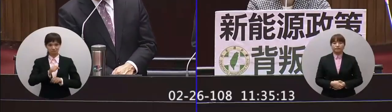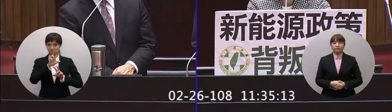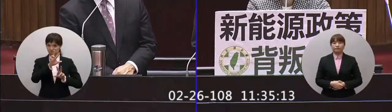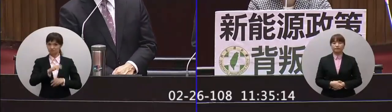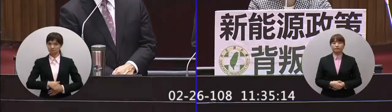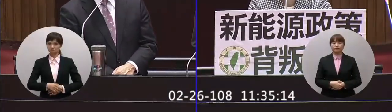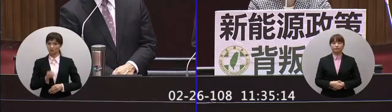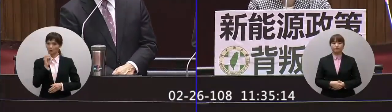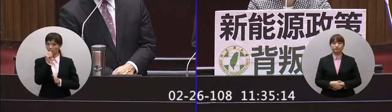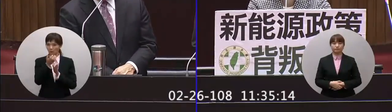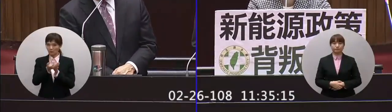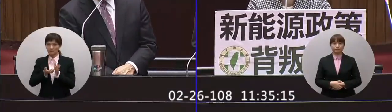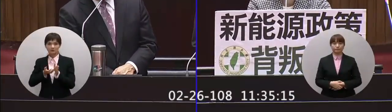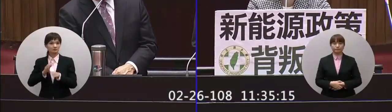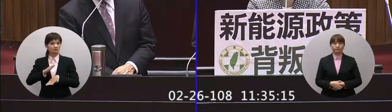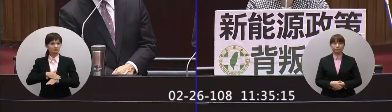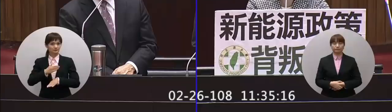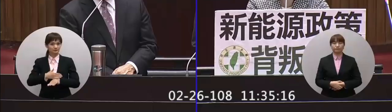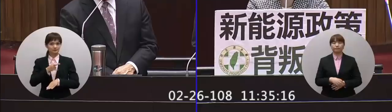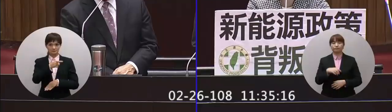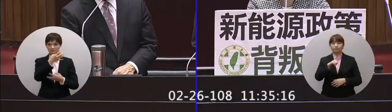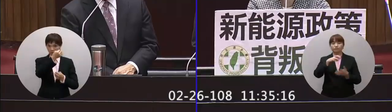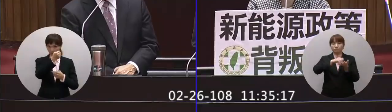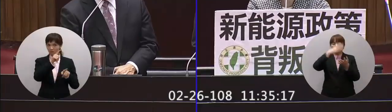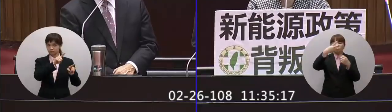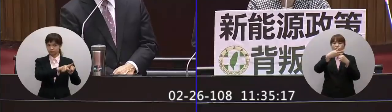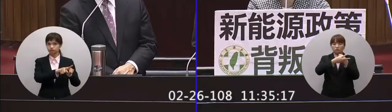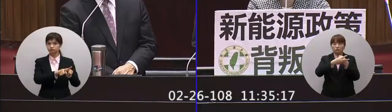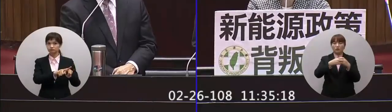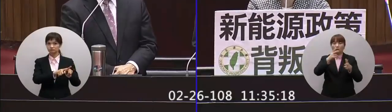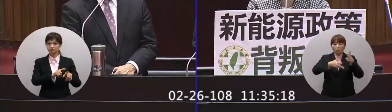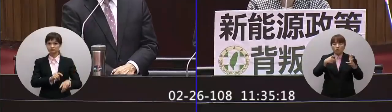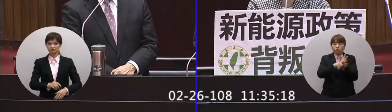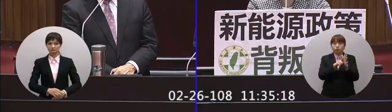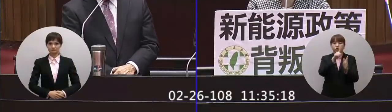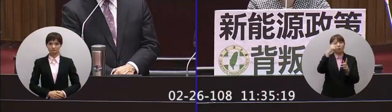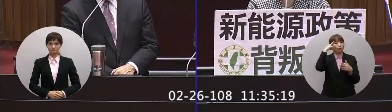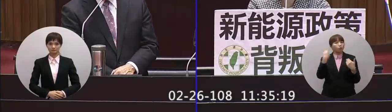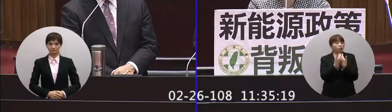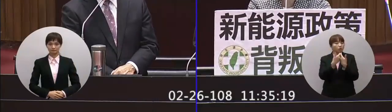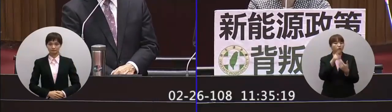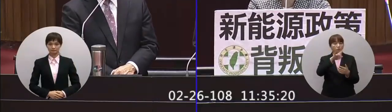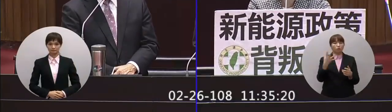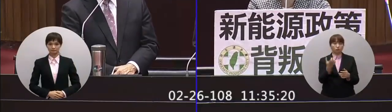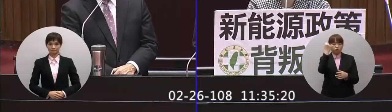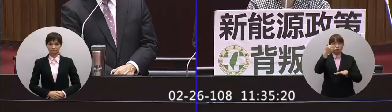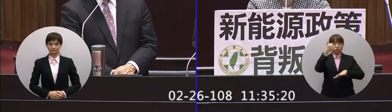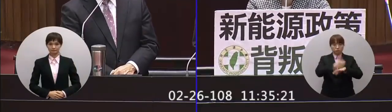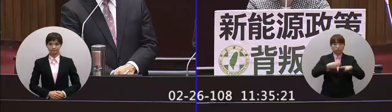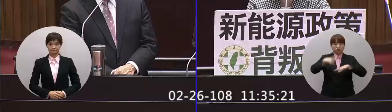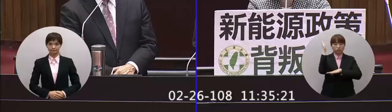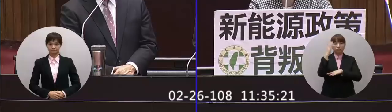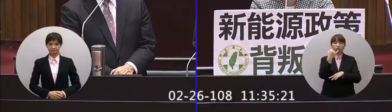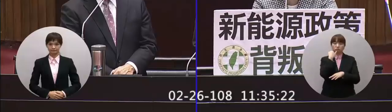不会提前，因为他的期限。 你不是说核三厂从一开始盖你就反对了吗？那现在你有权力在你手上